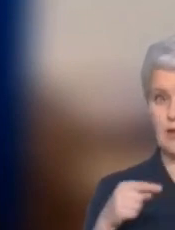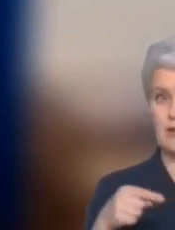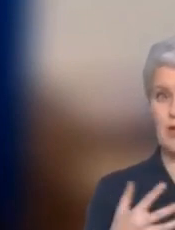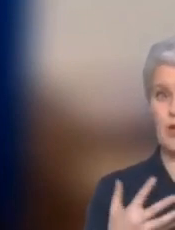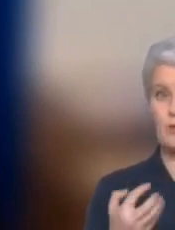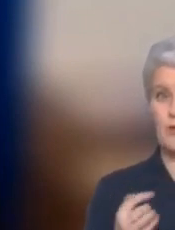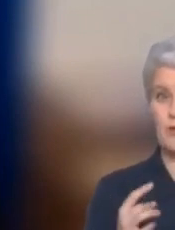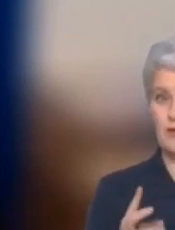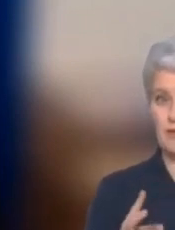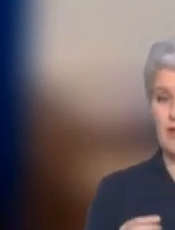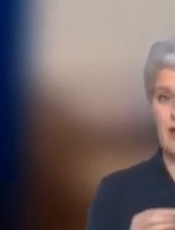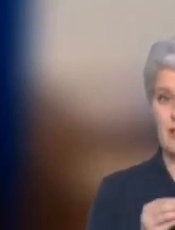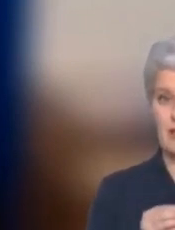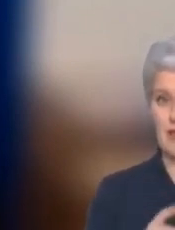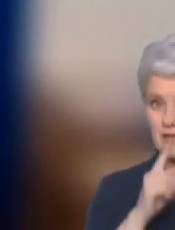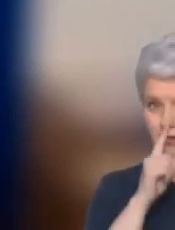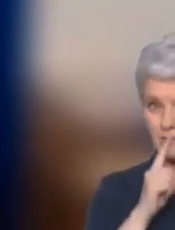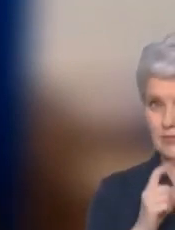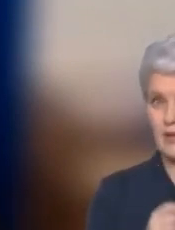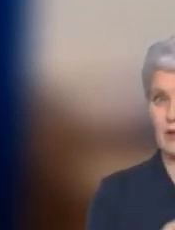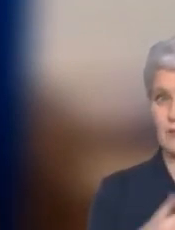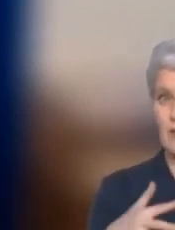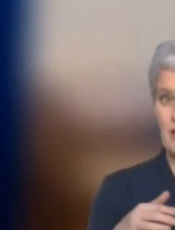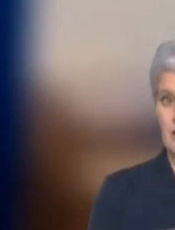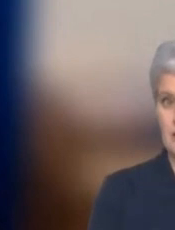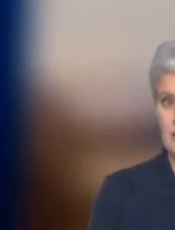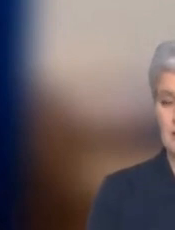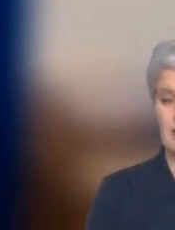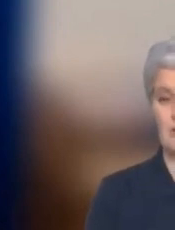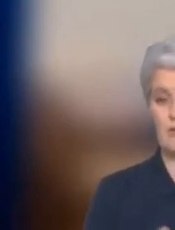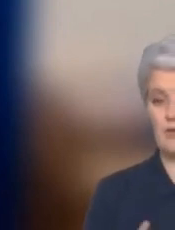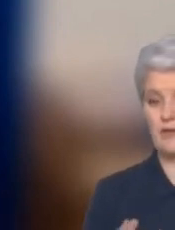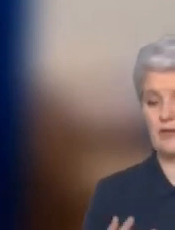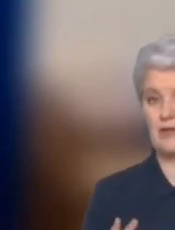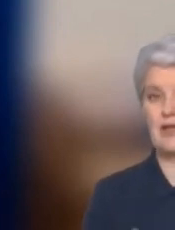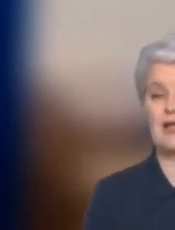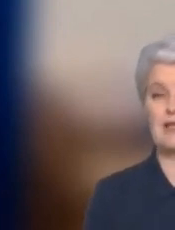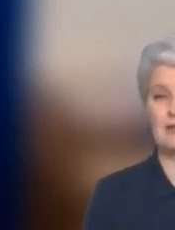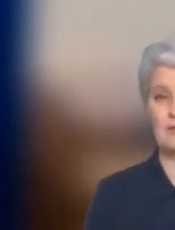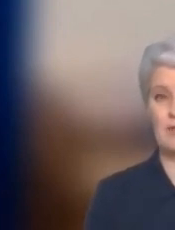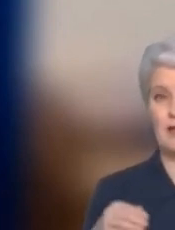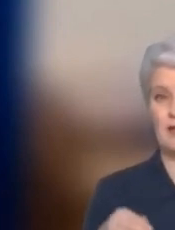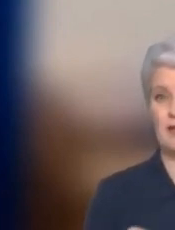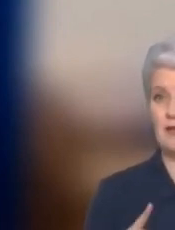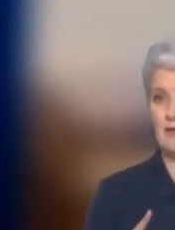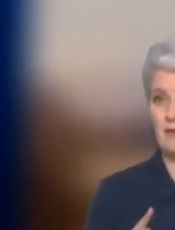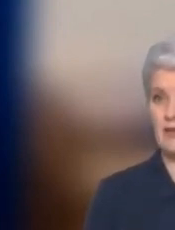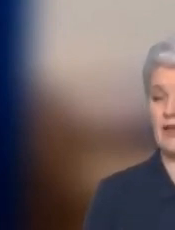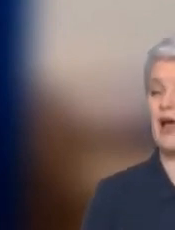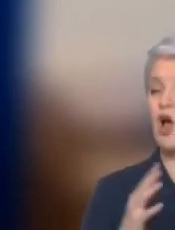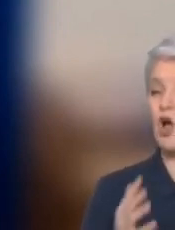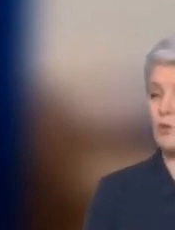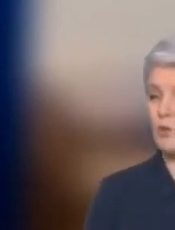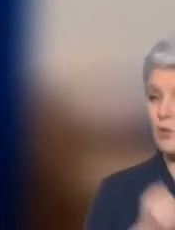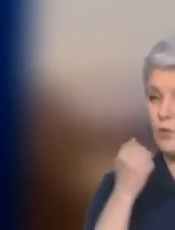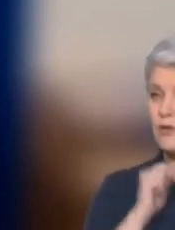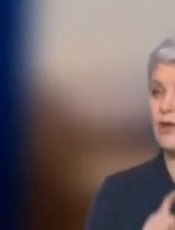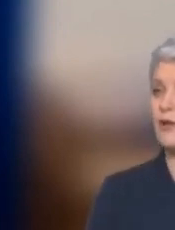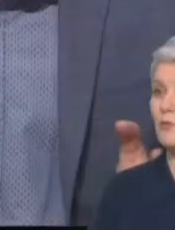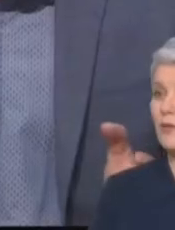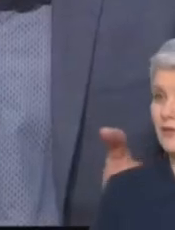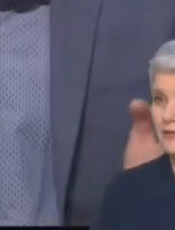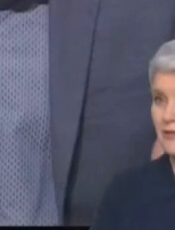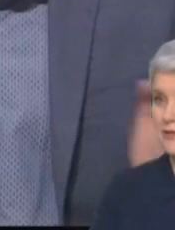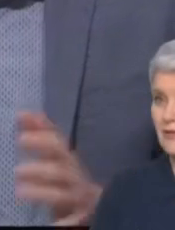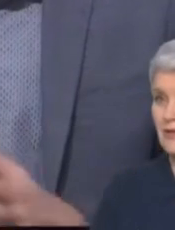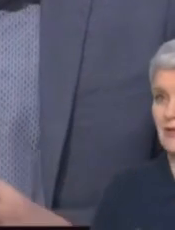1500 гривень, 10 місяців – це 15 тисяч гривень, плюс 2-3 – 17 тисяч гривень. І буде пенсія от за цей рік, ну, станом